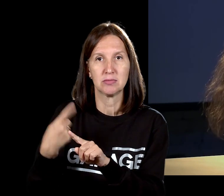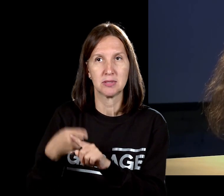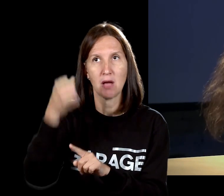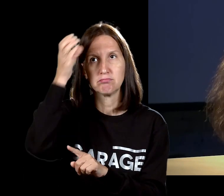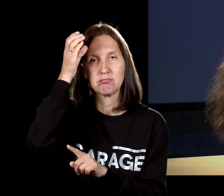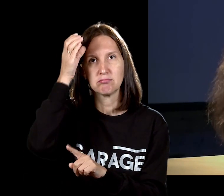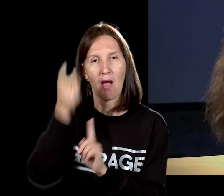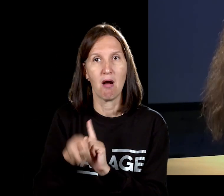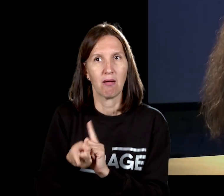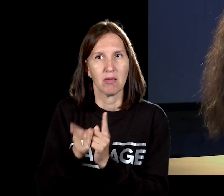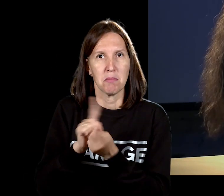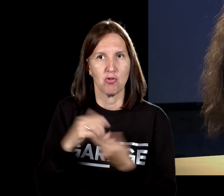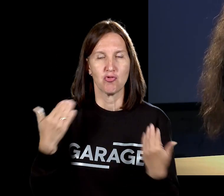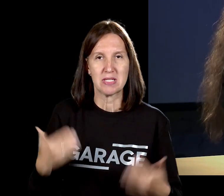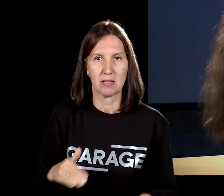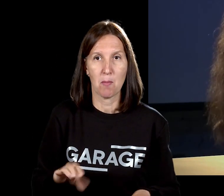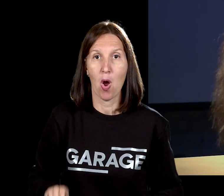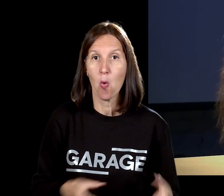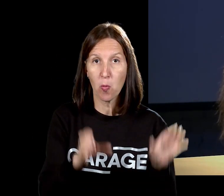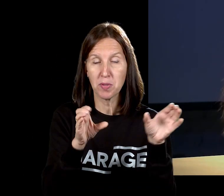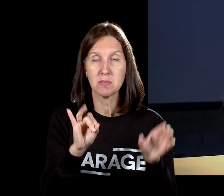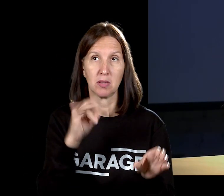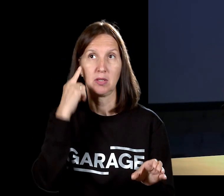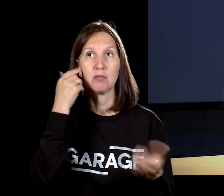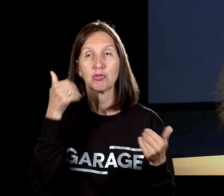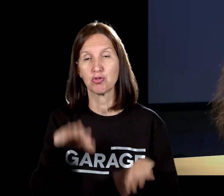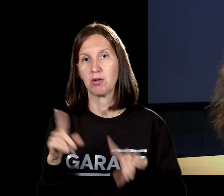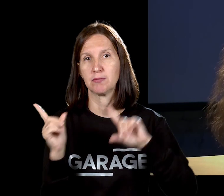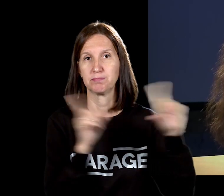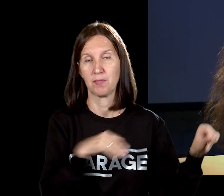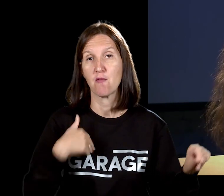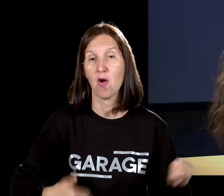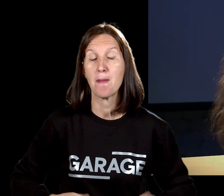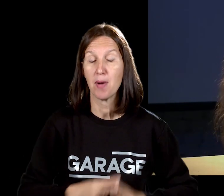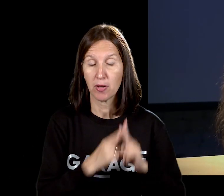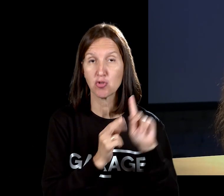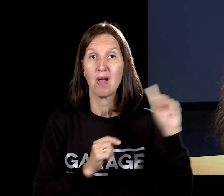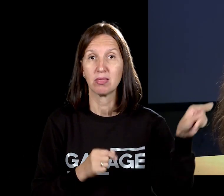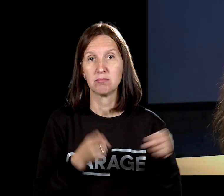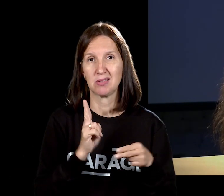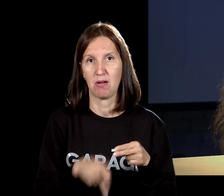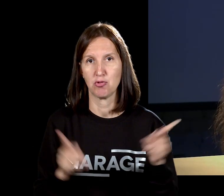глазах академизирующимся кубизмом, и решает отправиться в Париж, где он завершает эту работу.